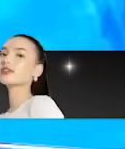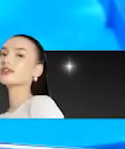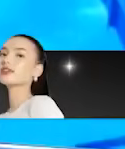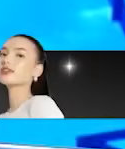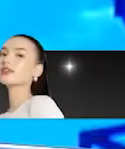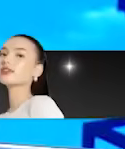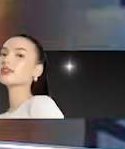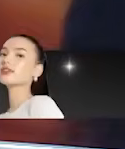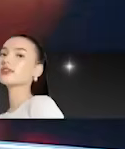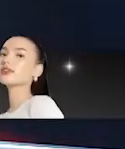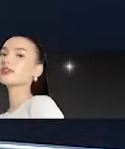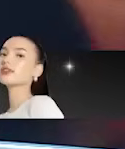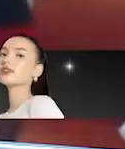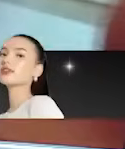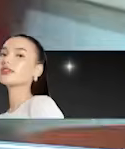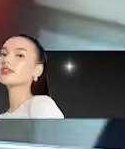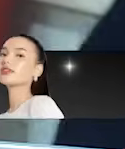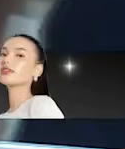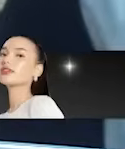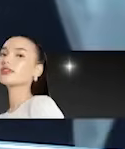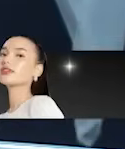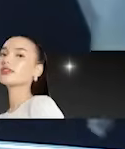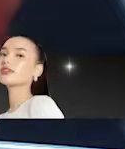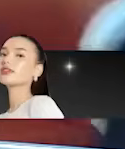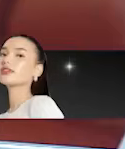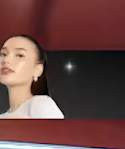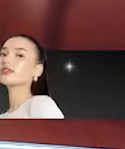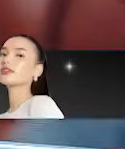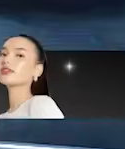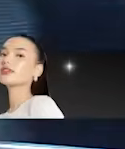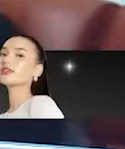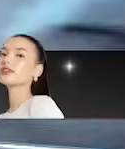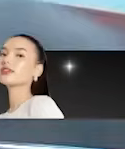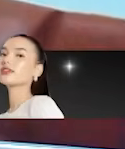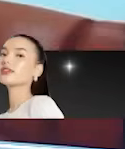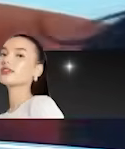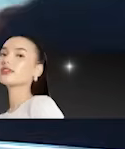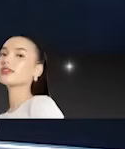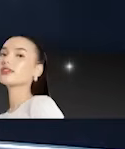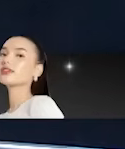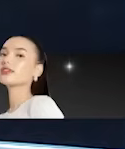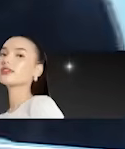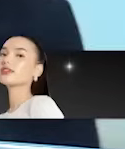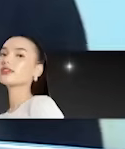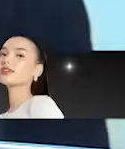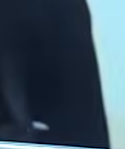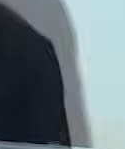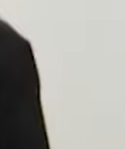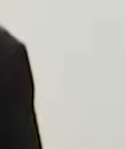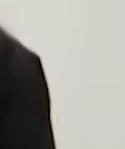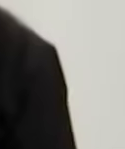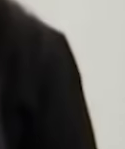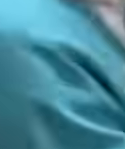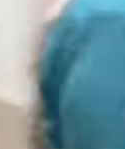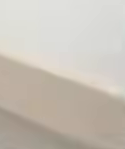pemeriksaan kesehatan di Rumah Sakit Tarakan Jakarta Pusat sebagai syarat pemilihan Kepala Daerah Jakarta 2024.